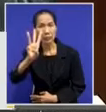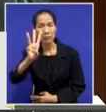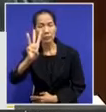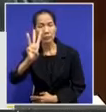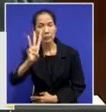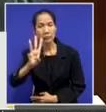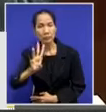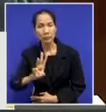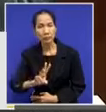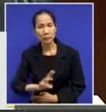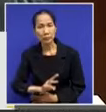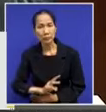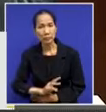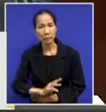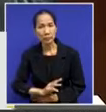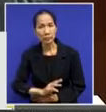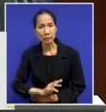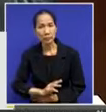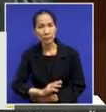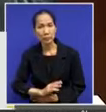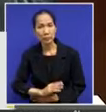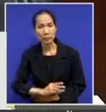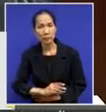ายสาครเกี่ยวข้อง